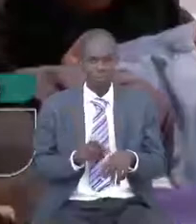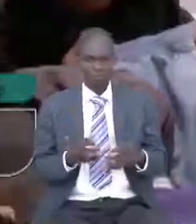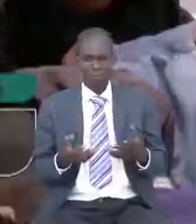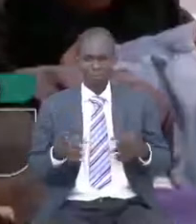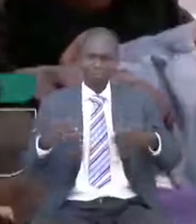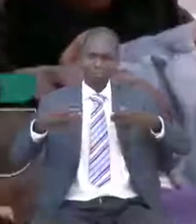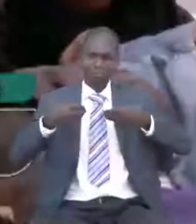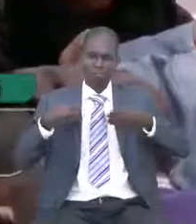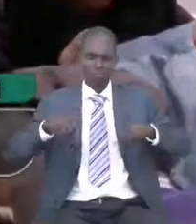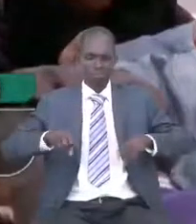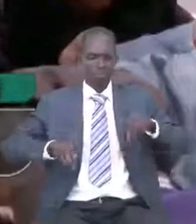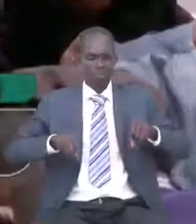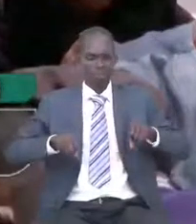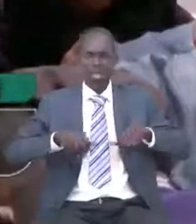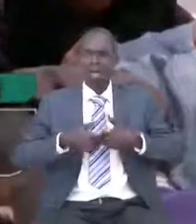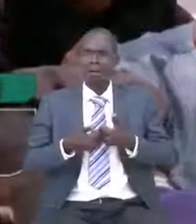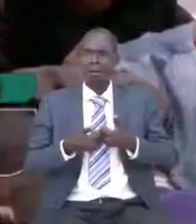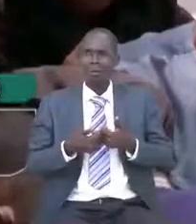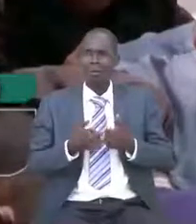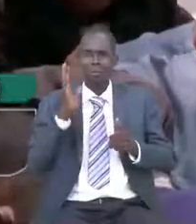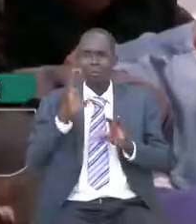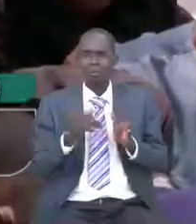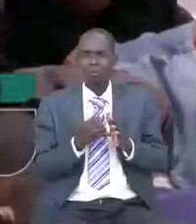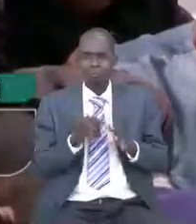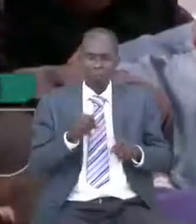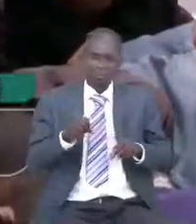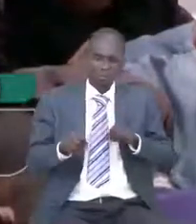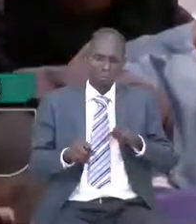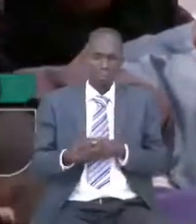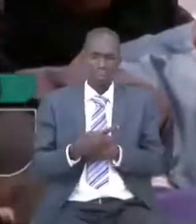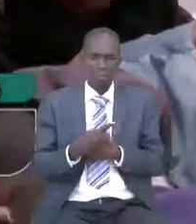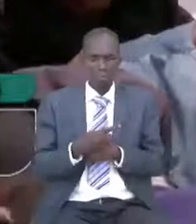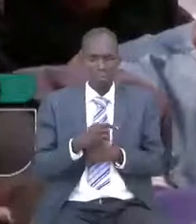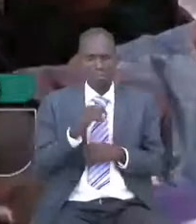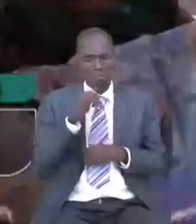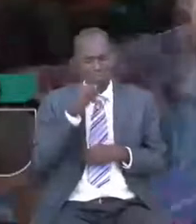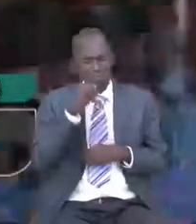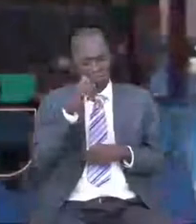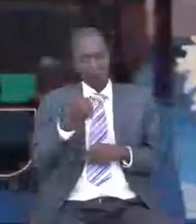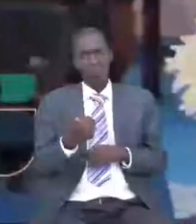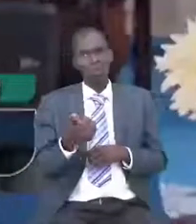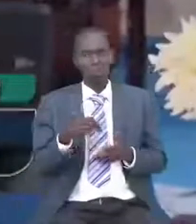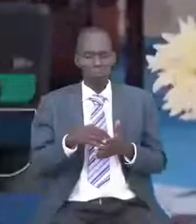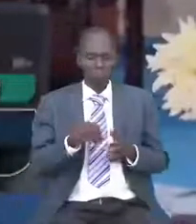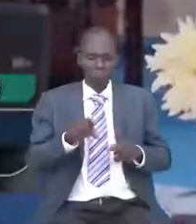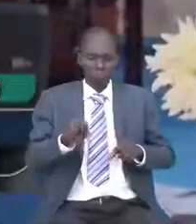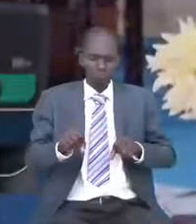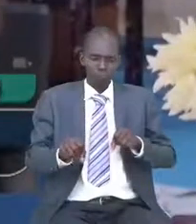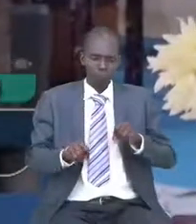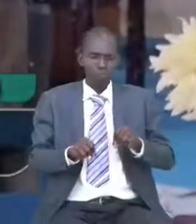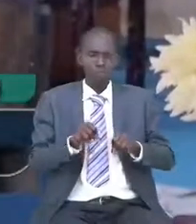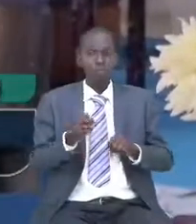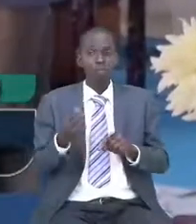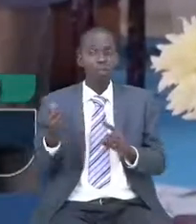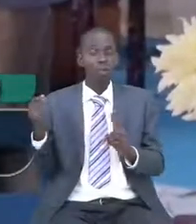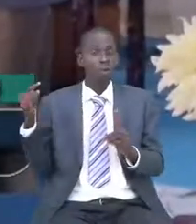Comment je peux arriver à faire ça? Comment ils le font? Et vous l'avez fait, vous le faites encore. Vous le faites encore pour jusqu'à